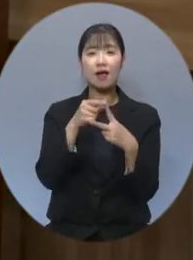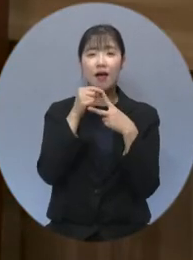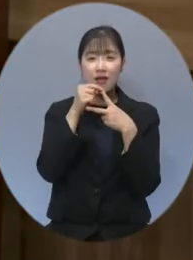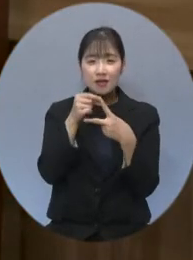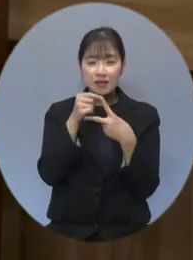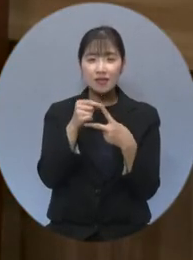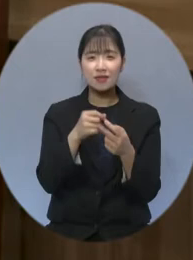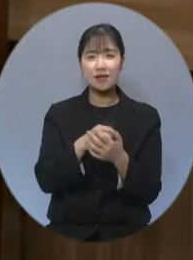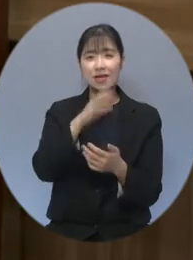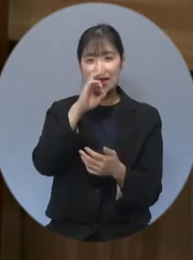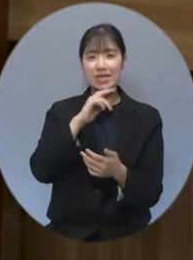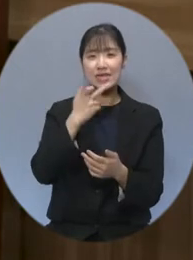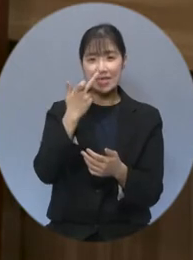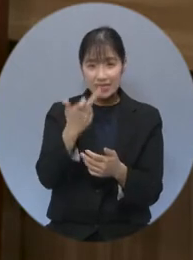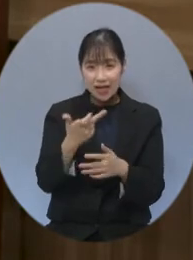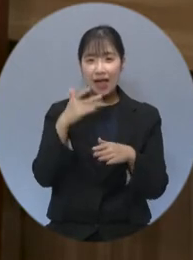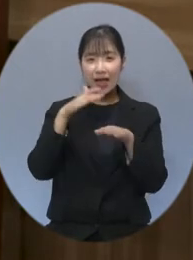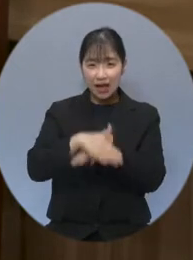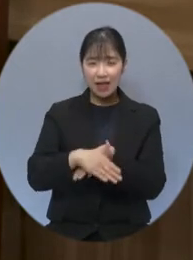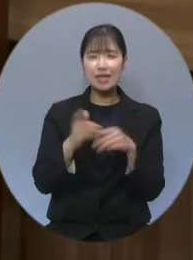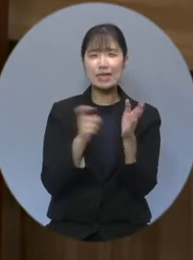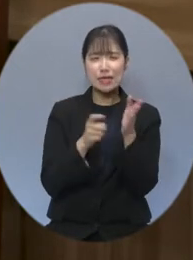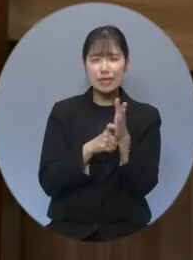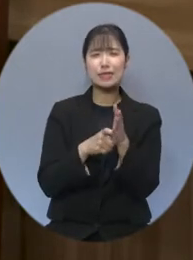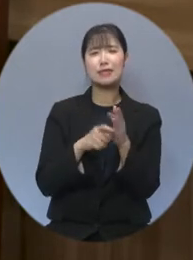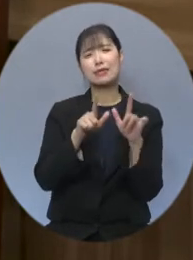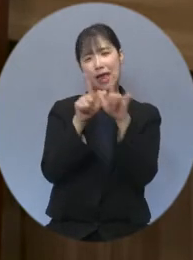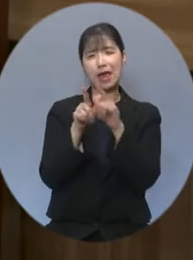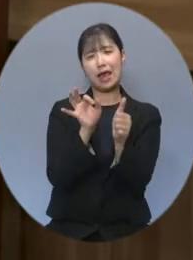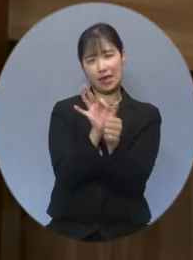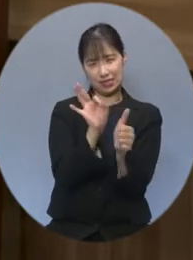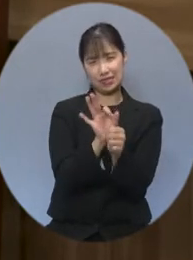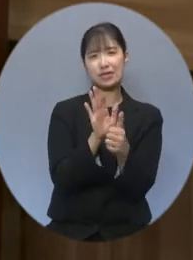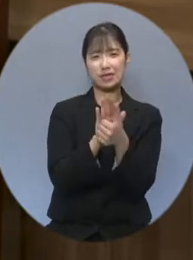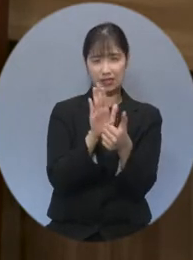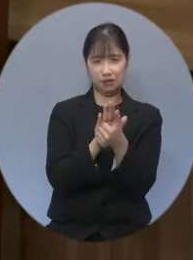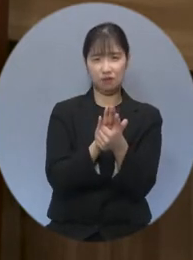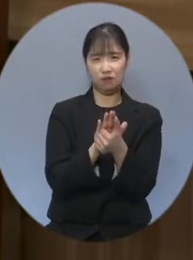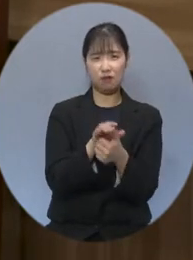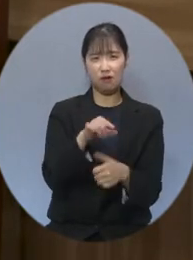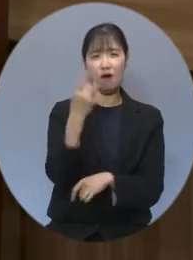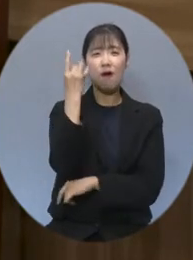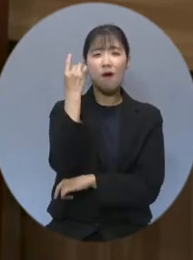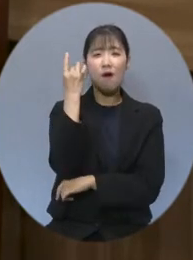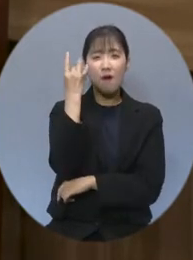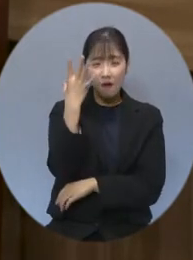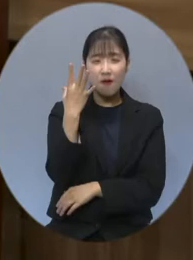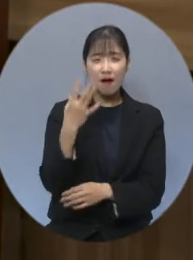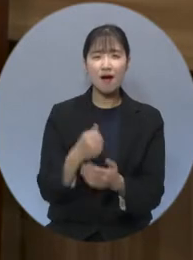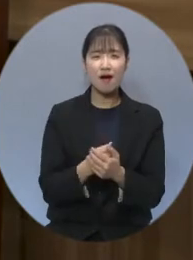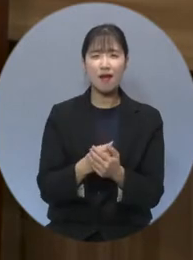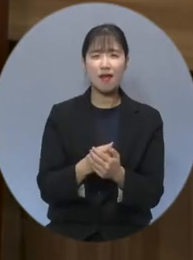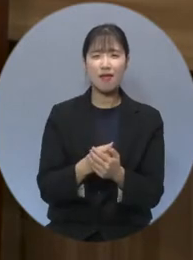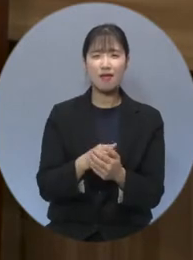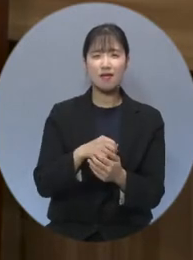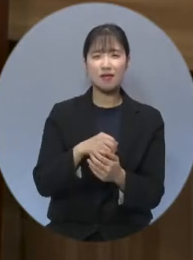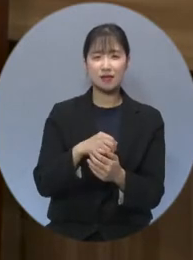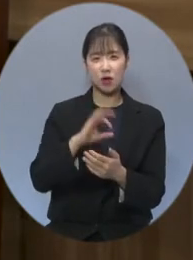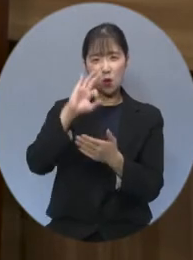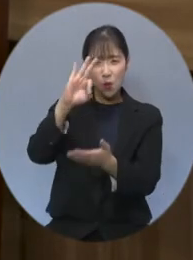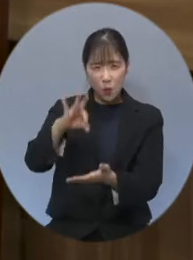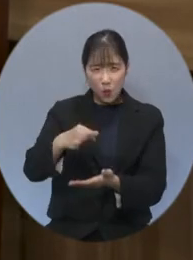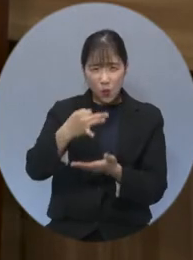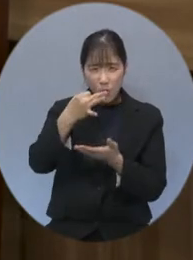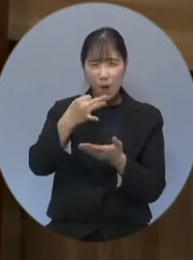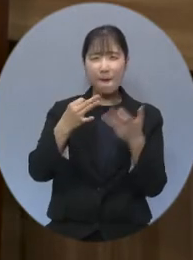첫째는 익산형 긴급 생계 지원. 네. 생계 지원은 본래 이제 소득 중위 소득